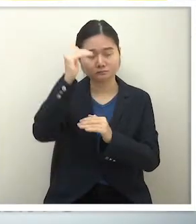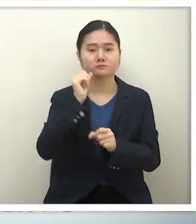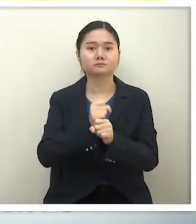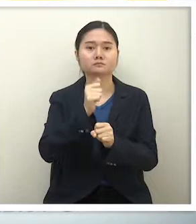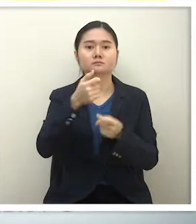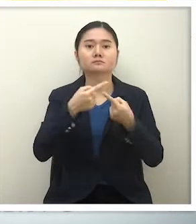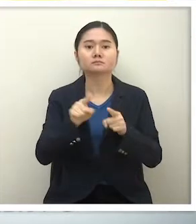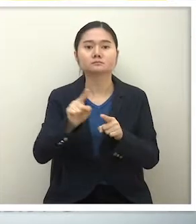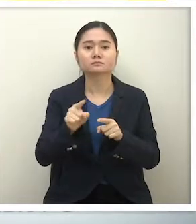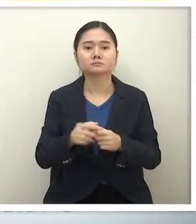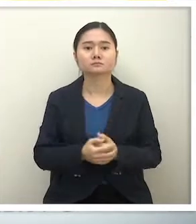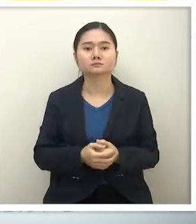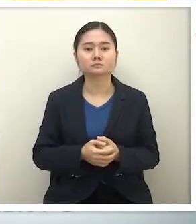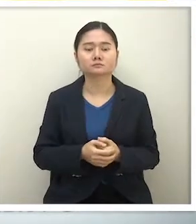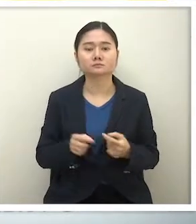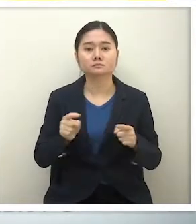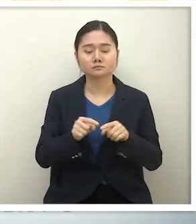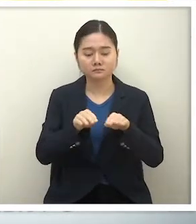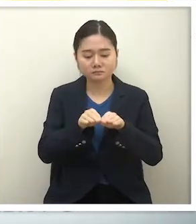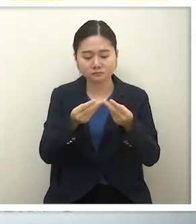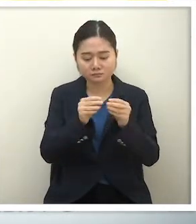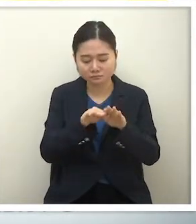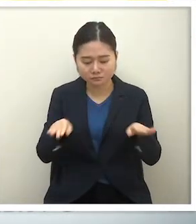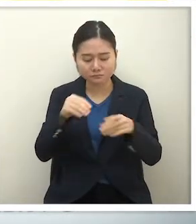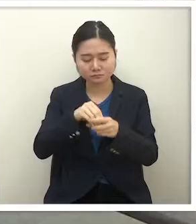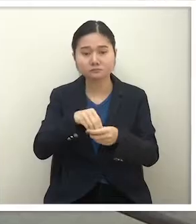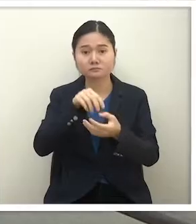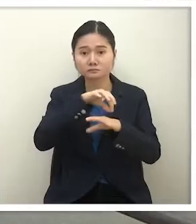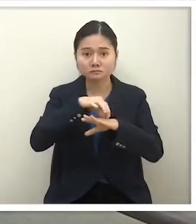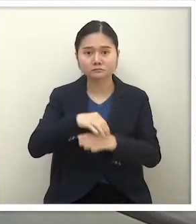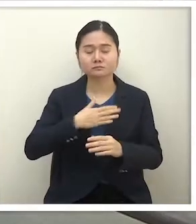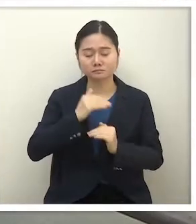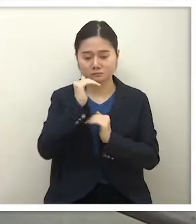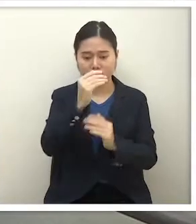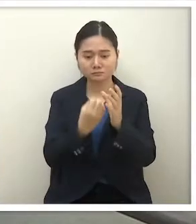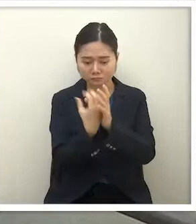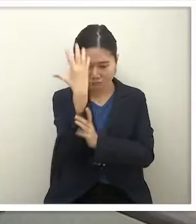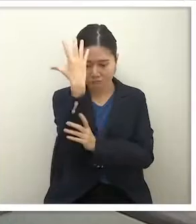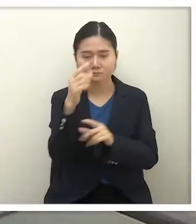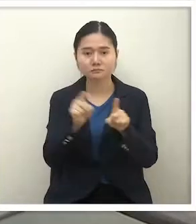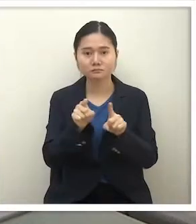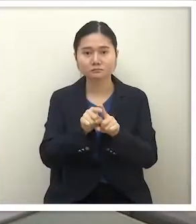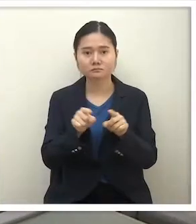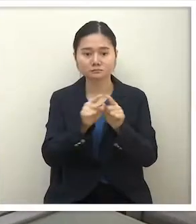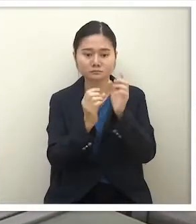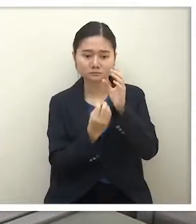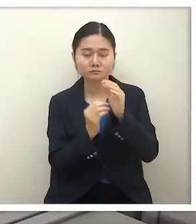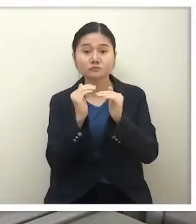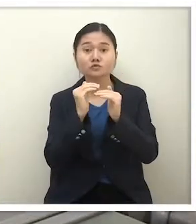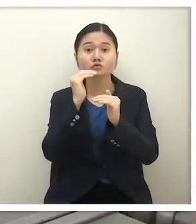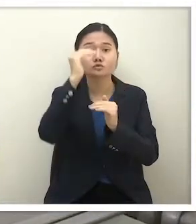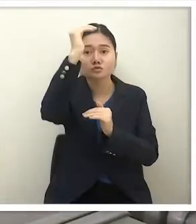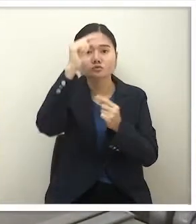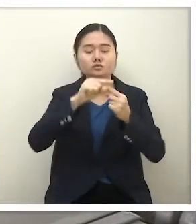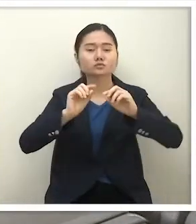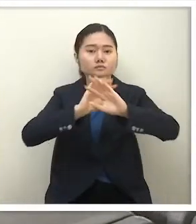ได้แต่ว่าให้พื้นเนี่ยอยู่ในระดับที่เรากำหนดไว้ต้นไม้ก็เหมือนกันเนี่ยต้นไม้เนี่ยกินพื้นที่ขึ้นไปบน